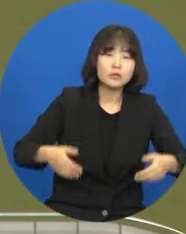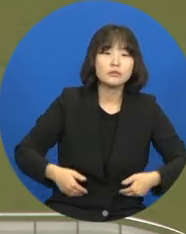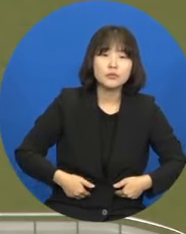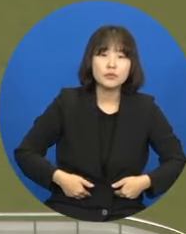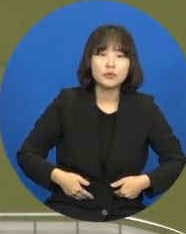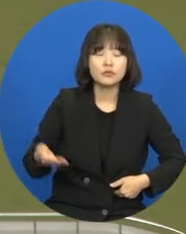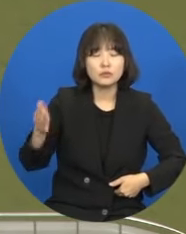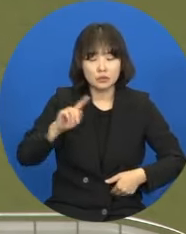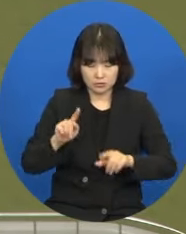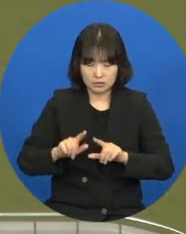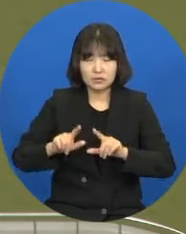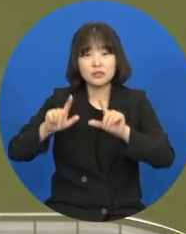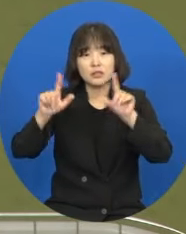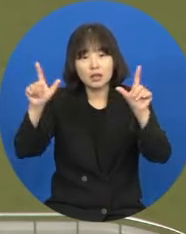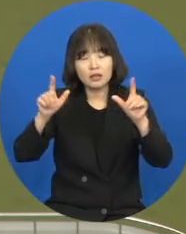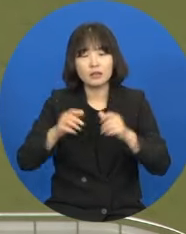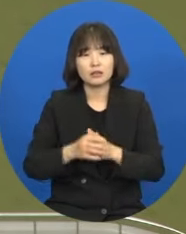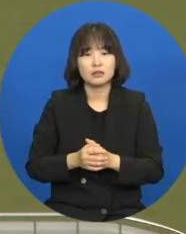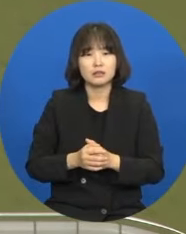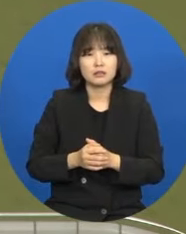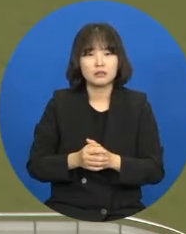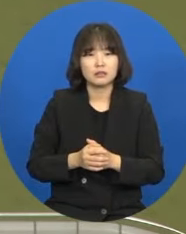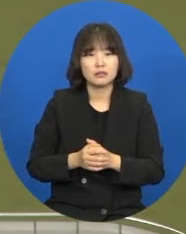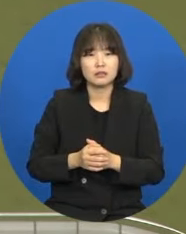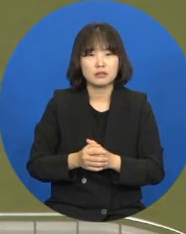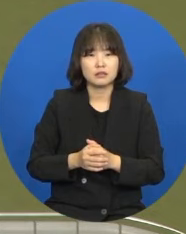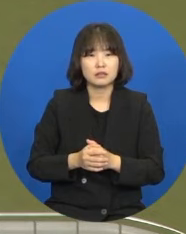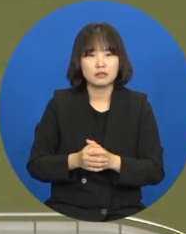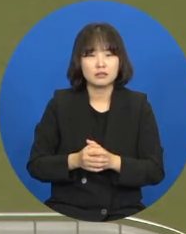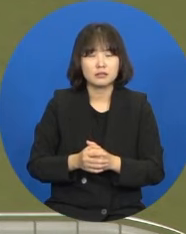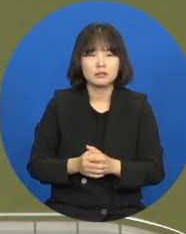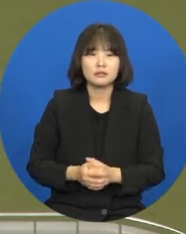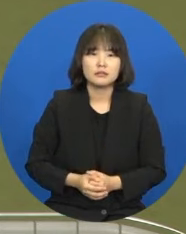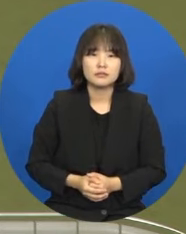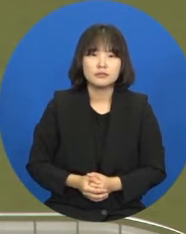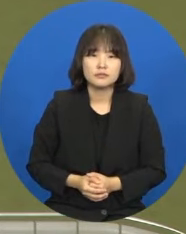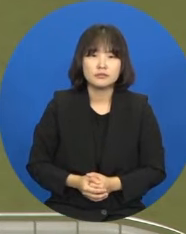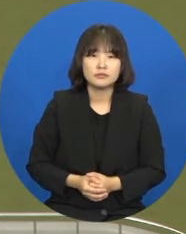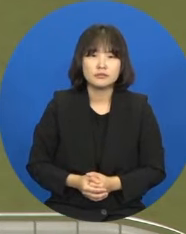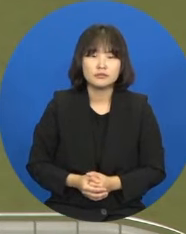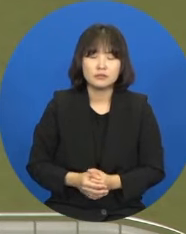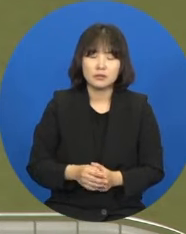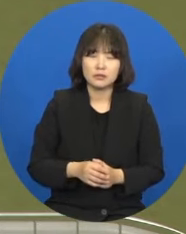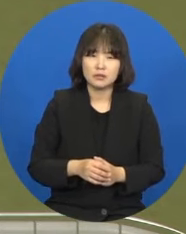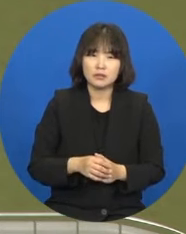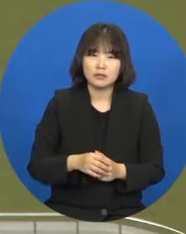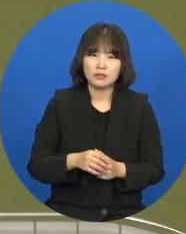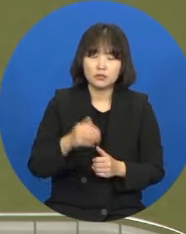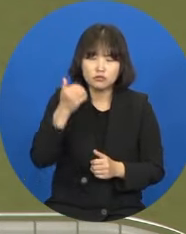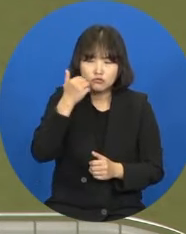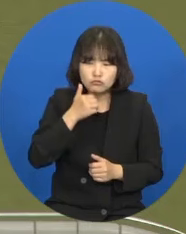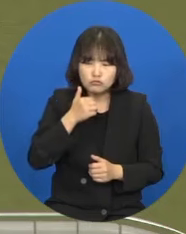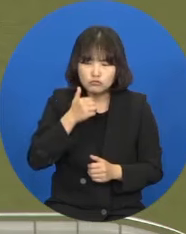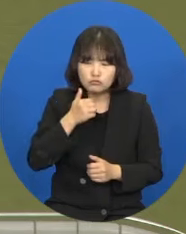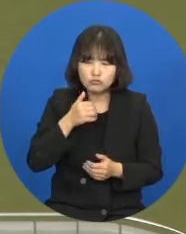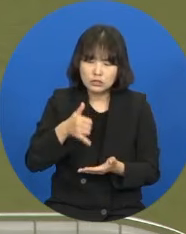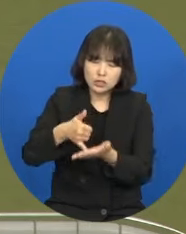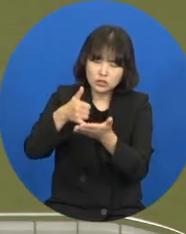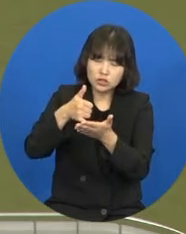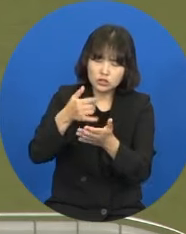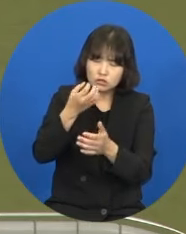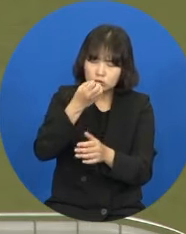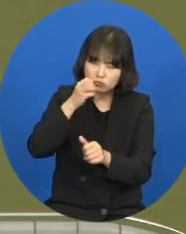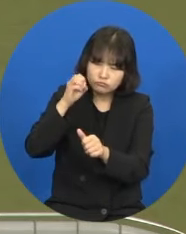그런데 어느 날 그렇게 하지 않으면 누군가를 인격적으로 무시하거나 모욕하는 그